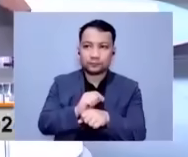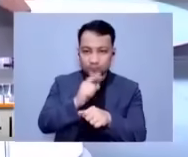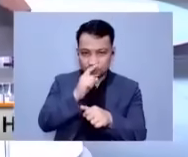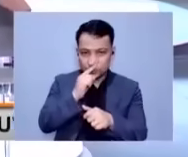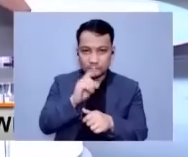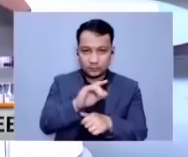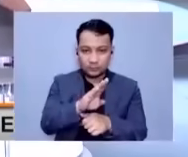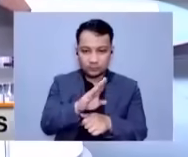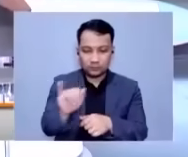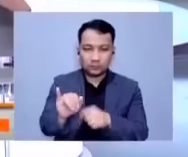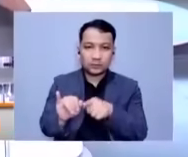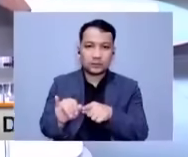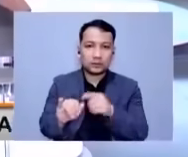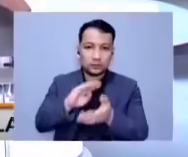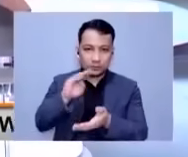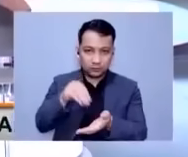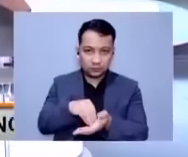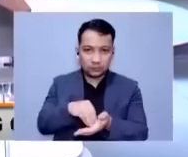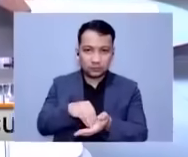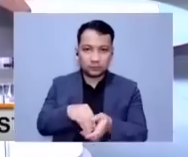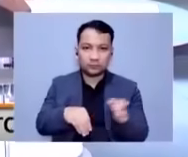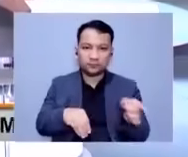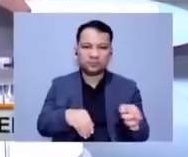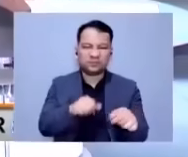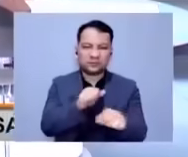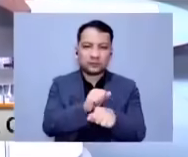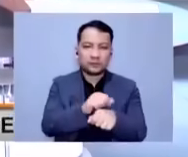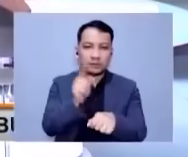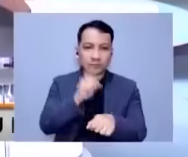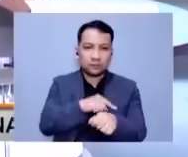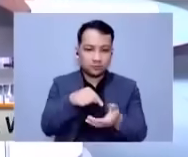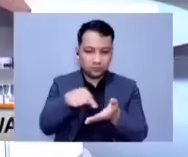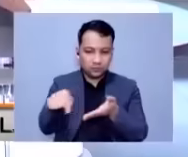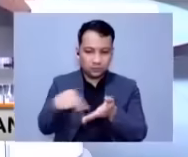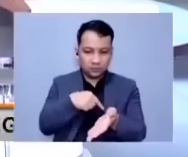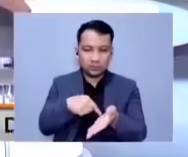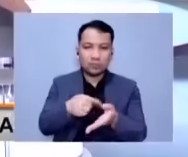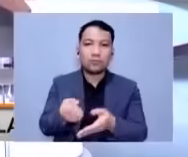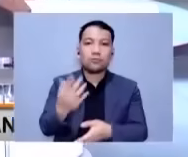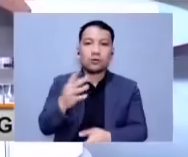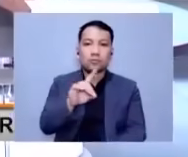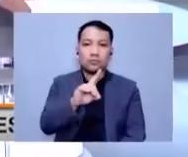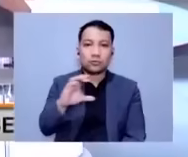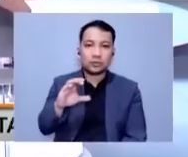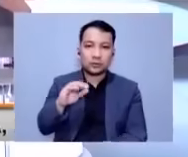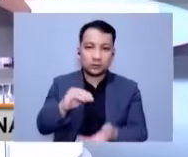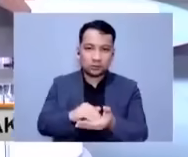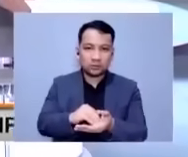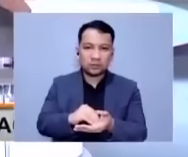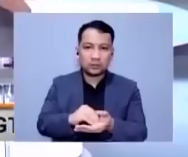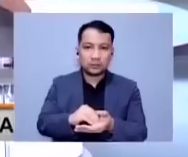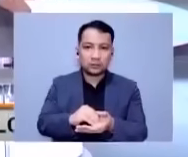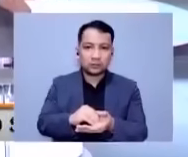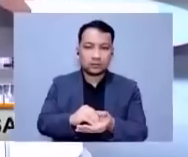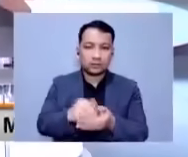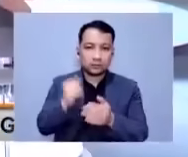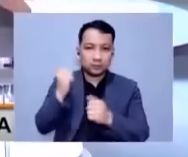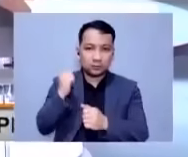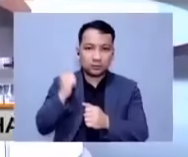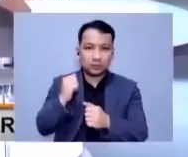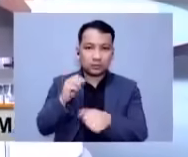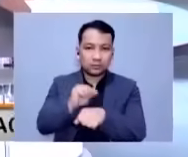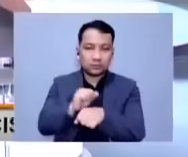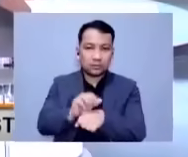firm sa Mandaluyong. Ang mga aplikante pinagbabayad pa ng mayigit 100,000 piso para sa inaasam na trabaho sa